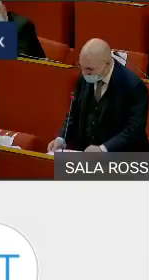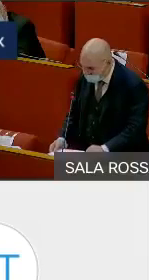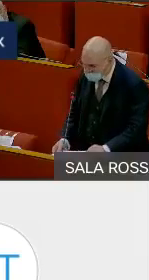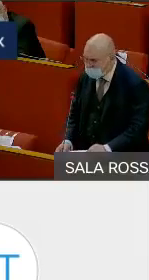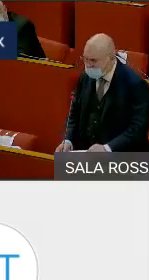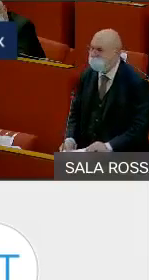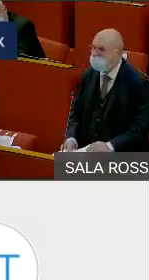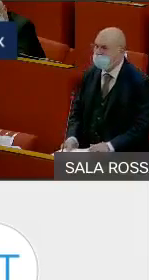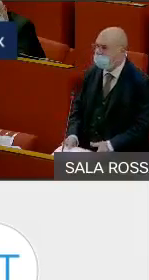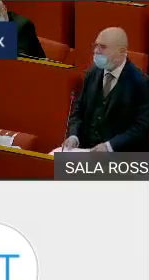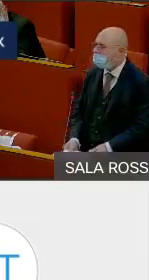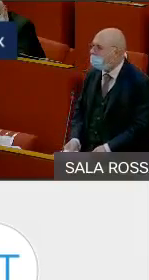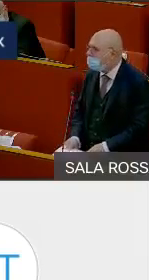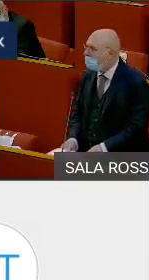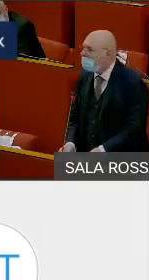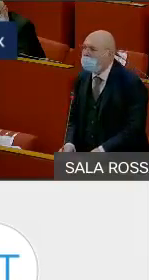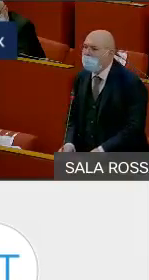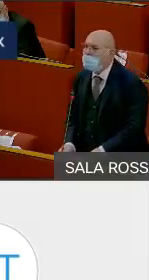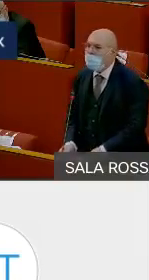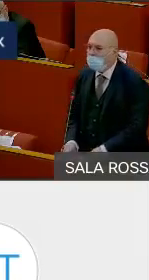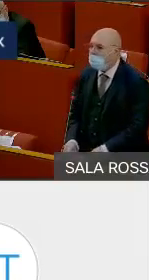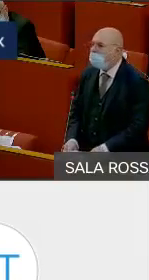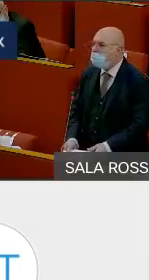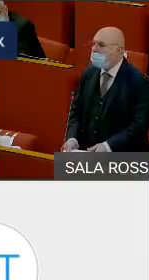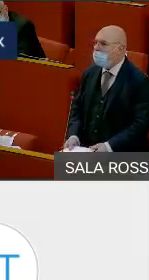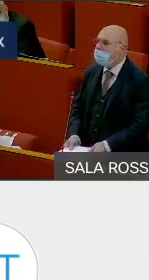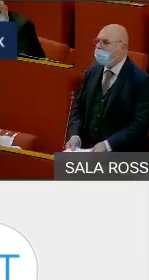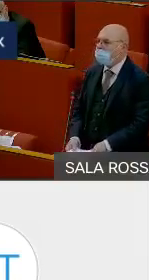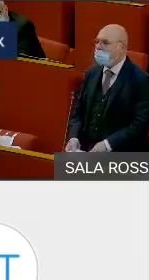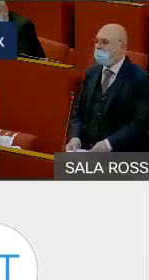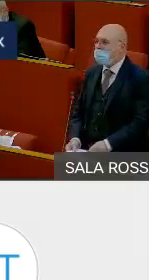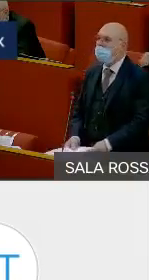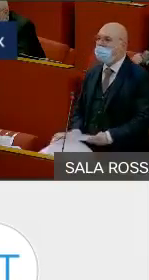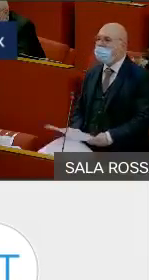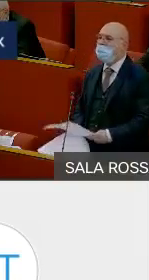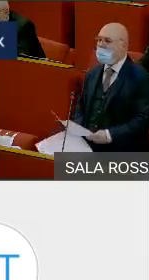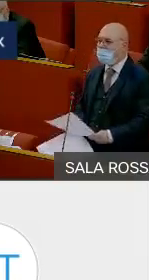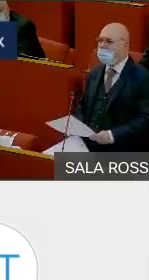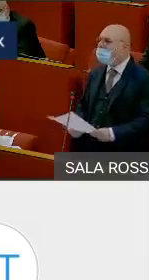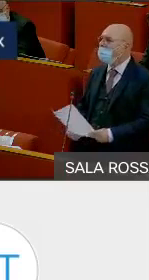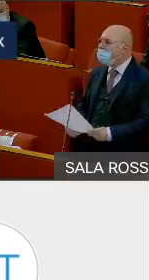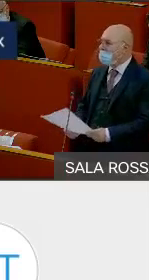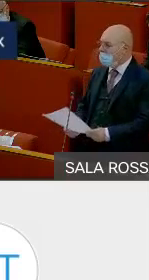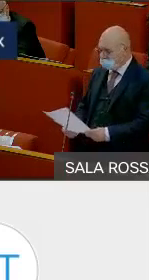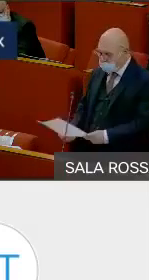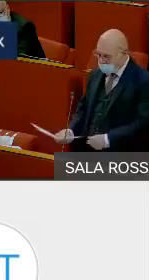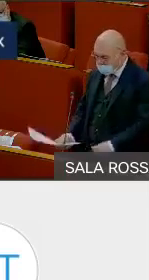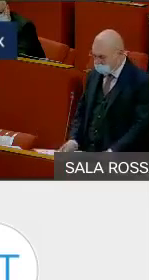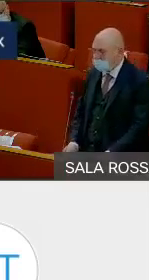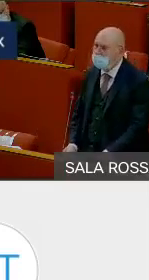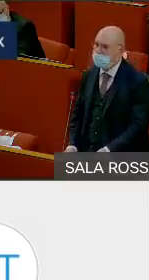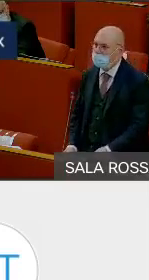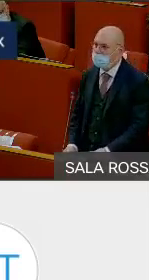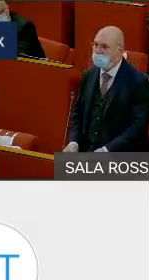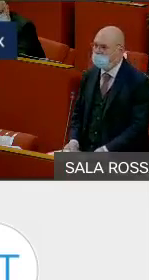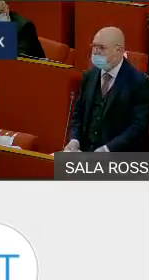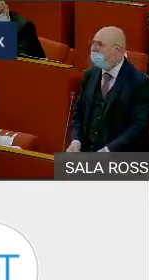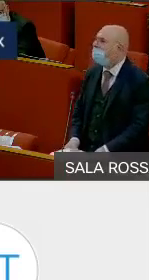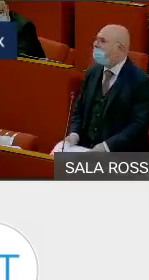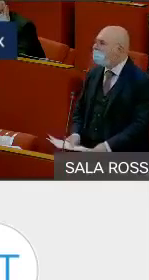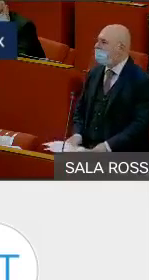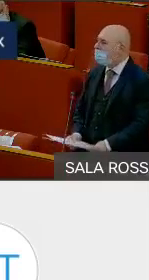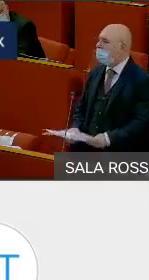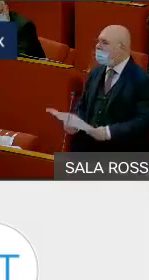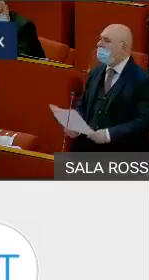237 238 io che si possa monetizzare l'ambiente di vesima non sono d'accordo